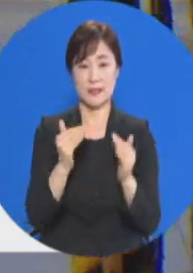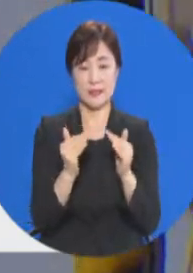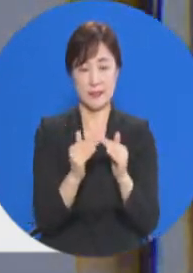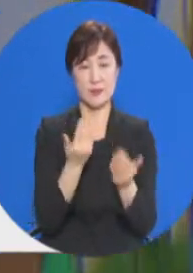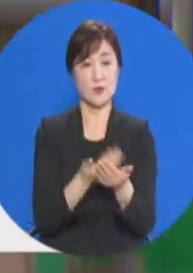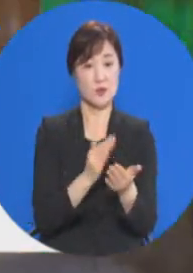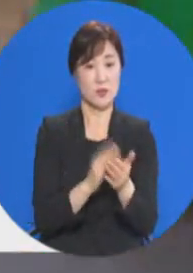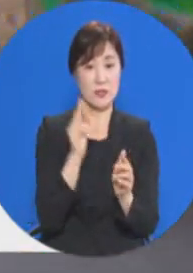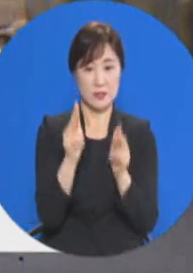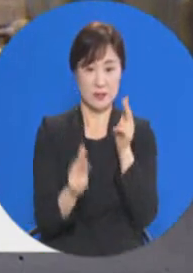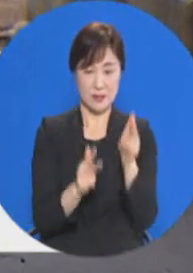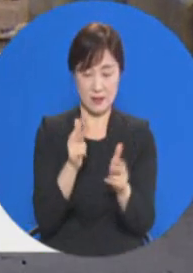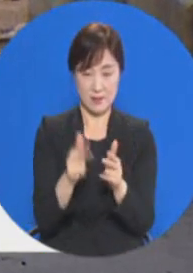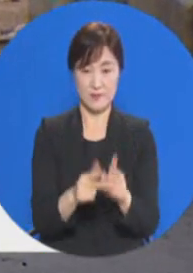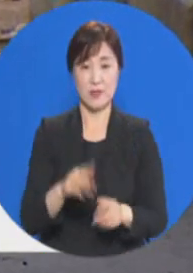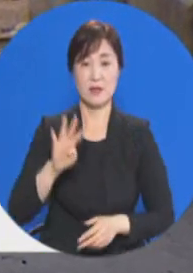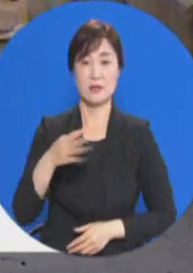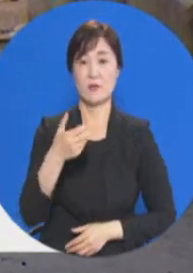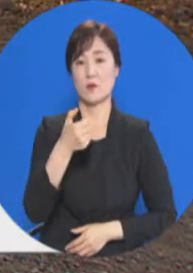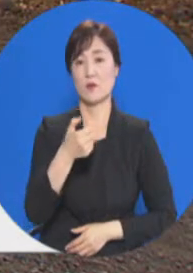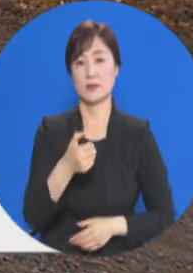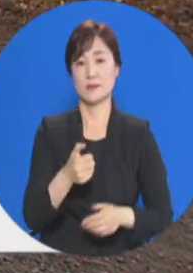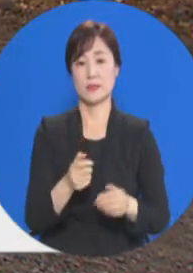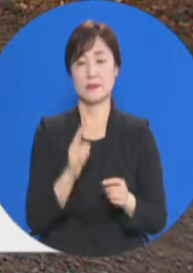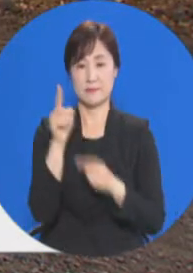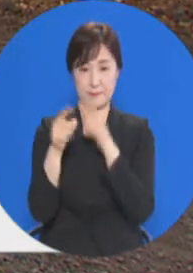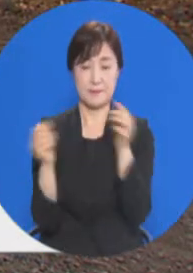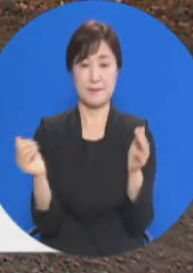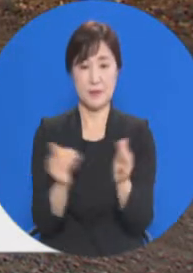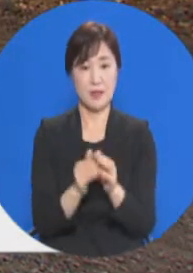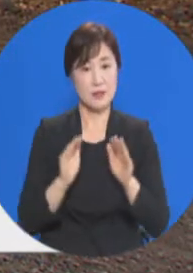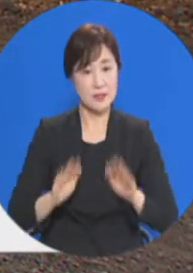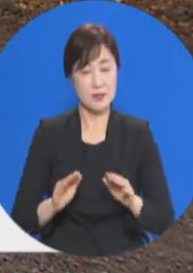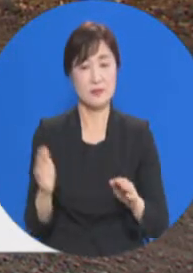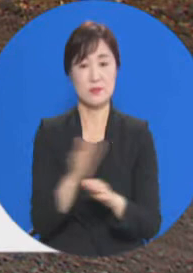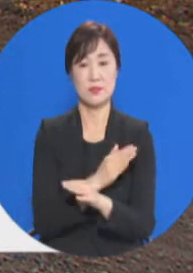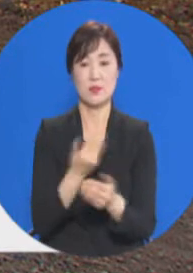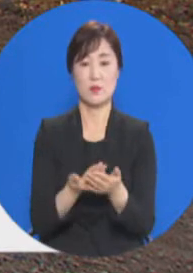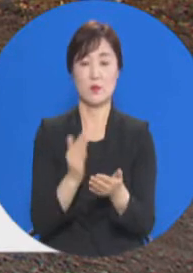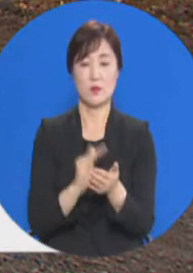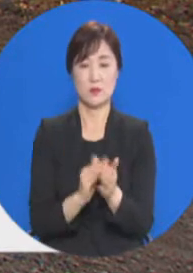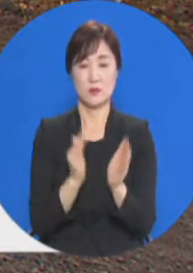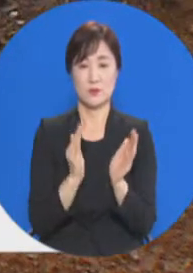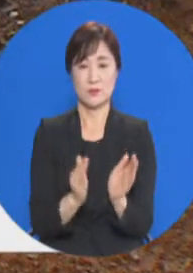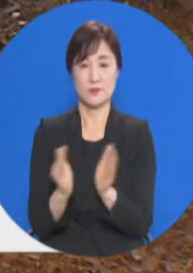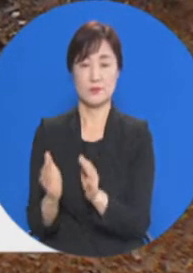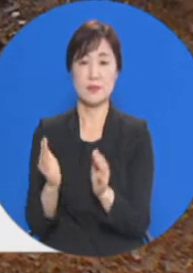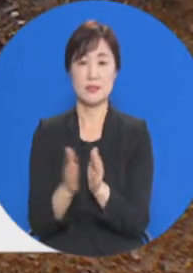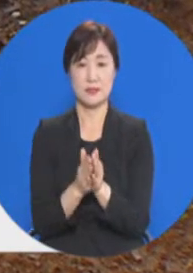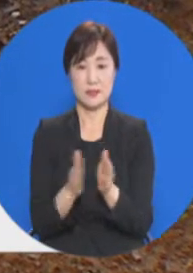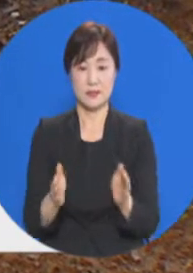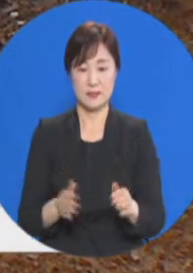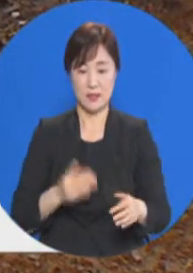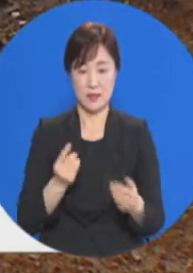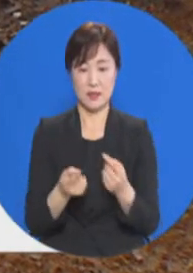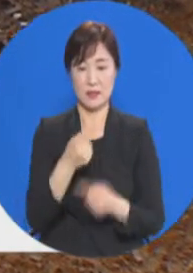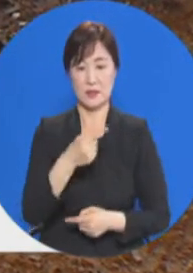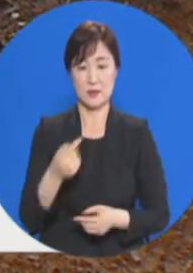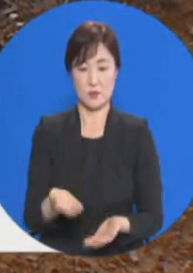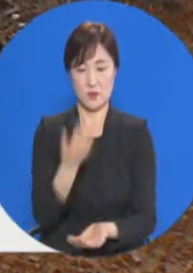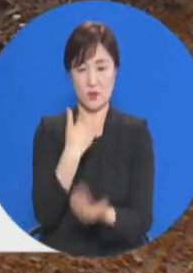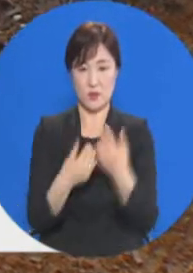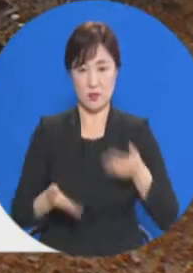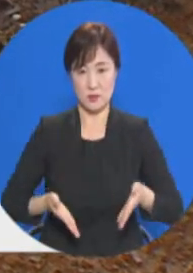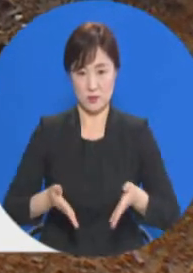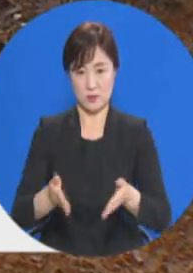지원 사업에 지금까지 450여 세대가 신청해 이달부터 보수공사에 들어가며 소방도로 개설 공사도 올해